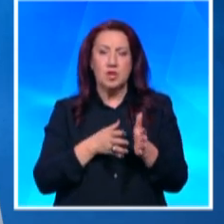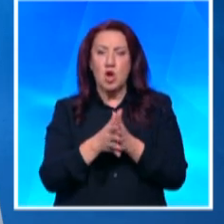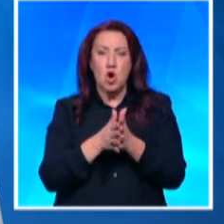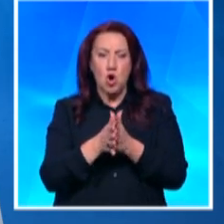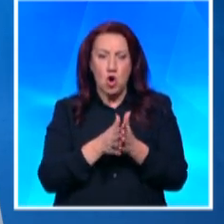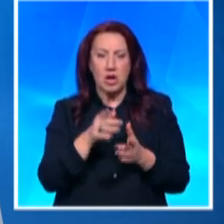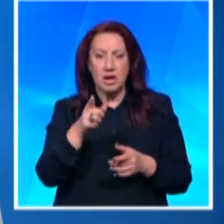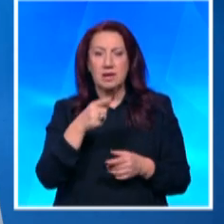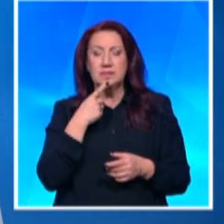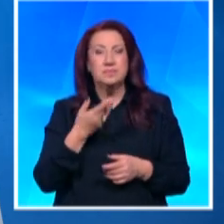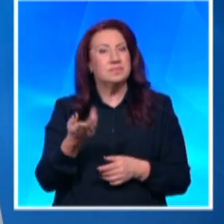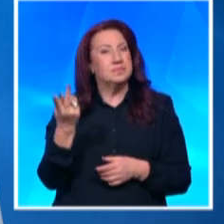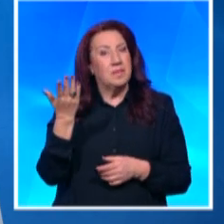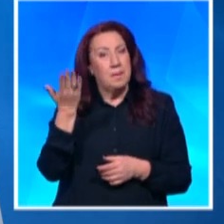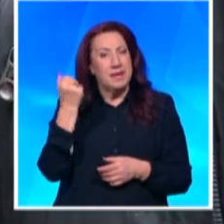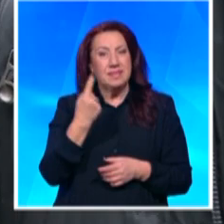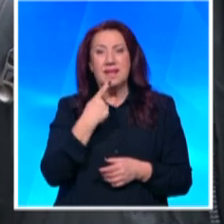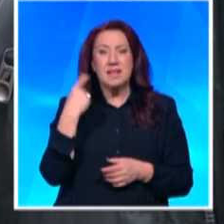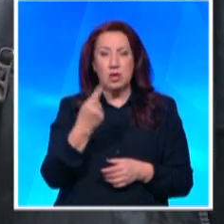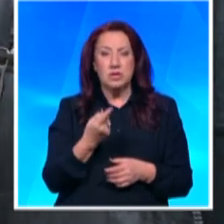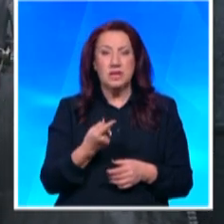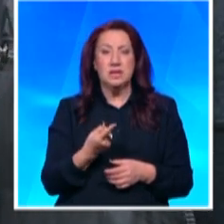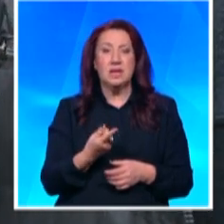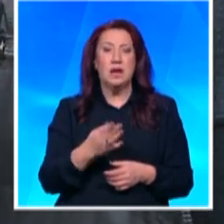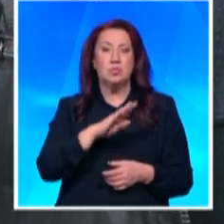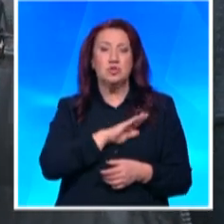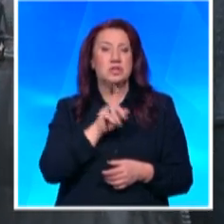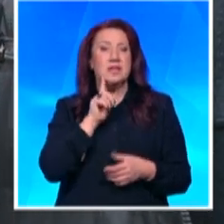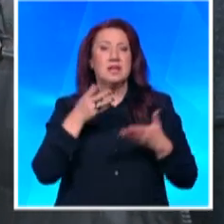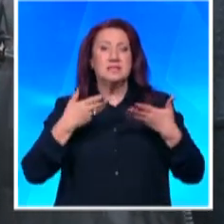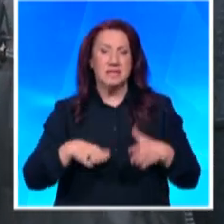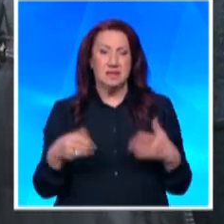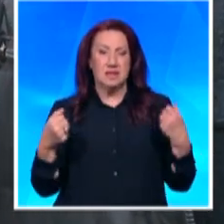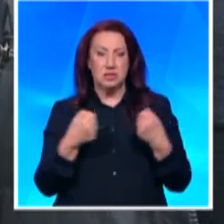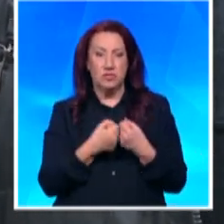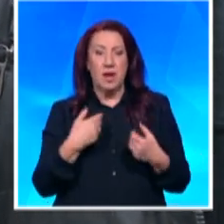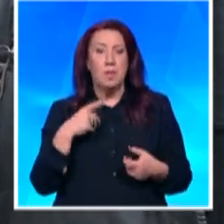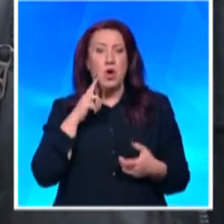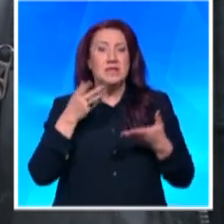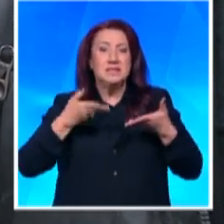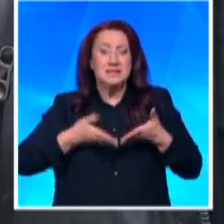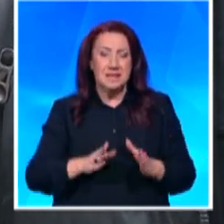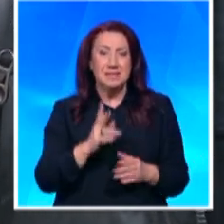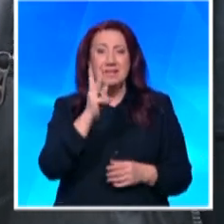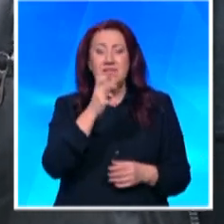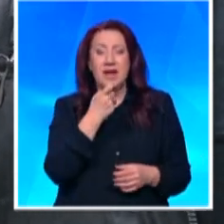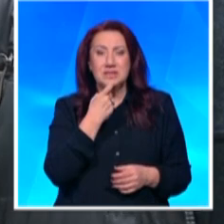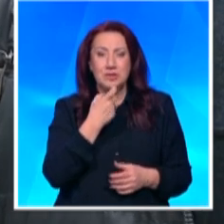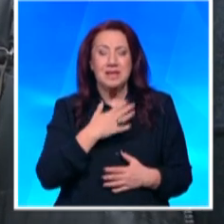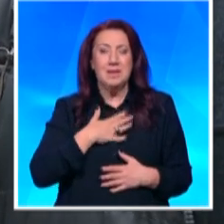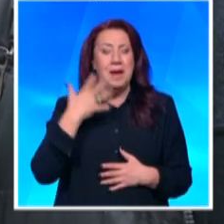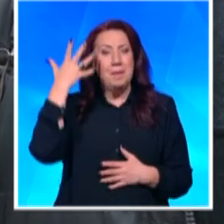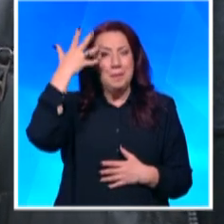преди година губят сина си в катастрофа. На 20 години. Всички на 20. Той имаше мечти, искаше